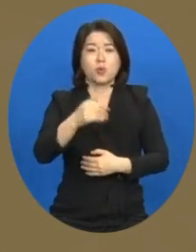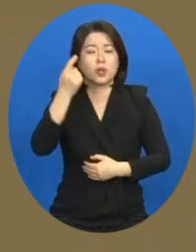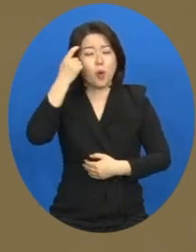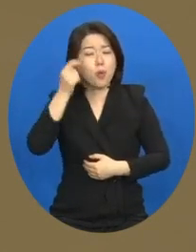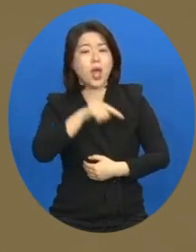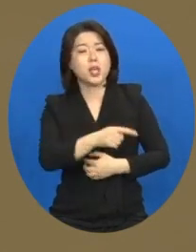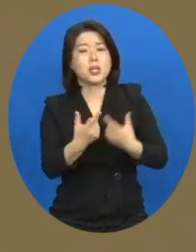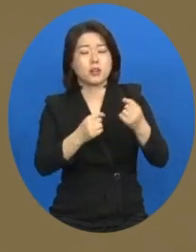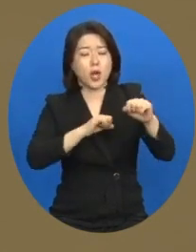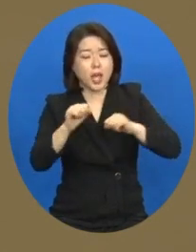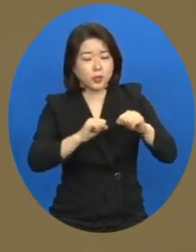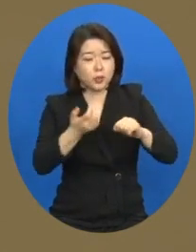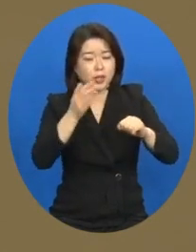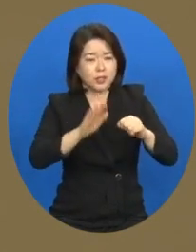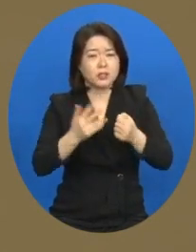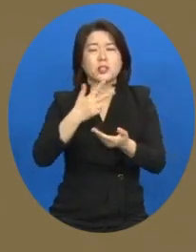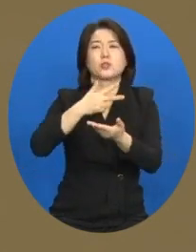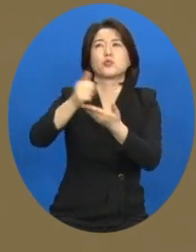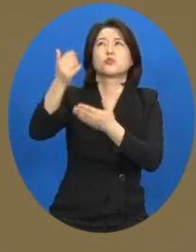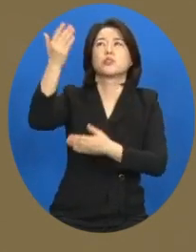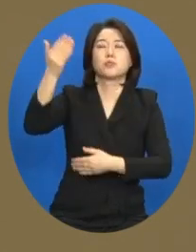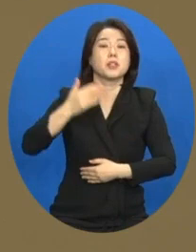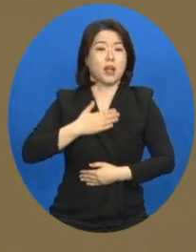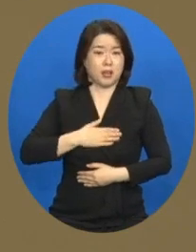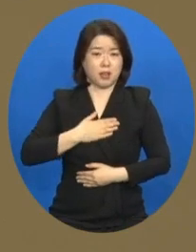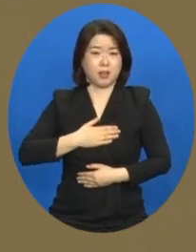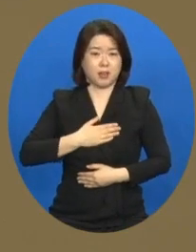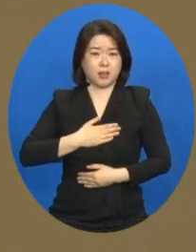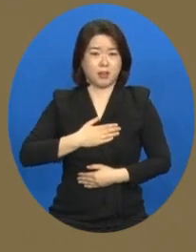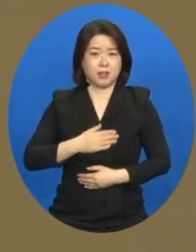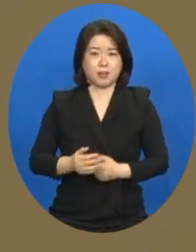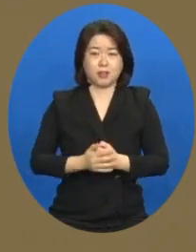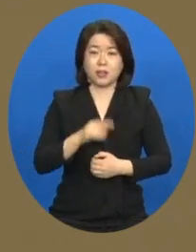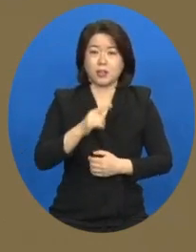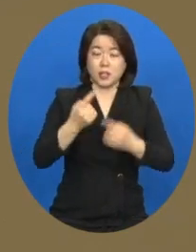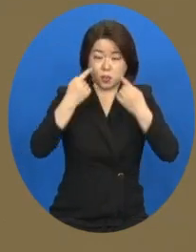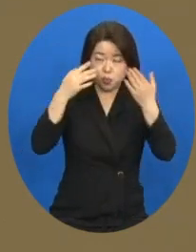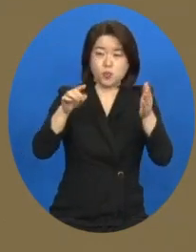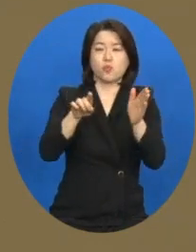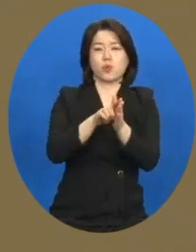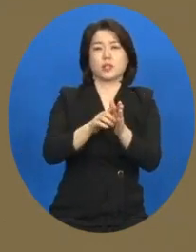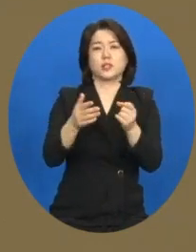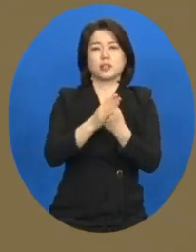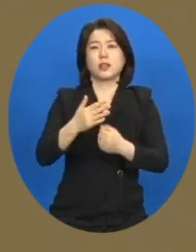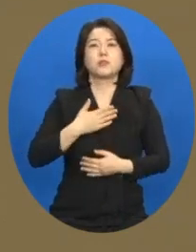하였는지 주님은 아십니다. 이 확신 때문이에요.